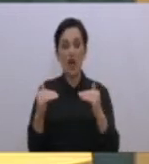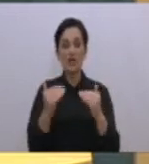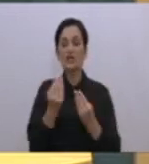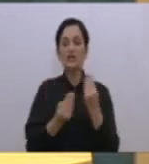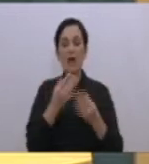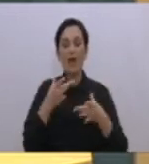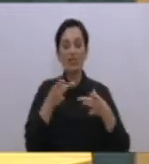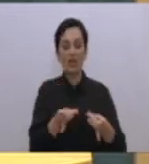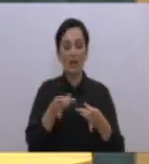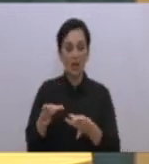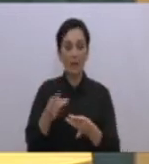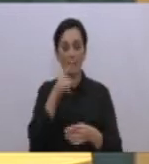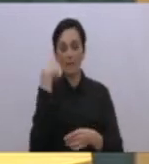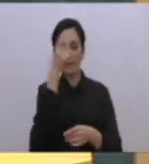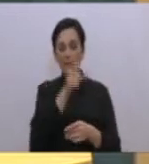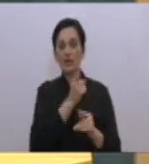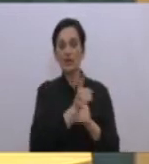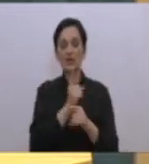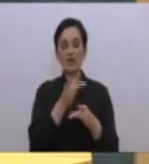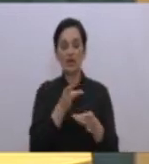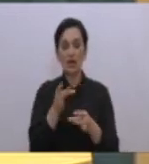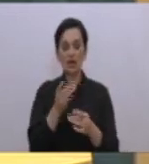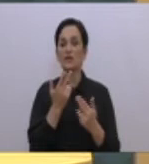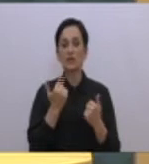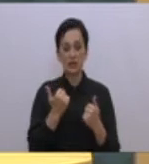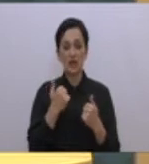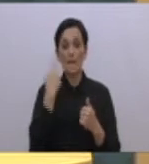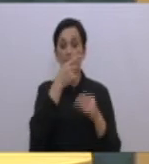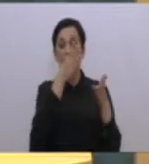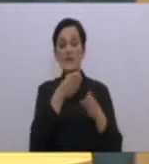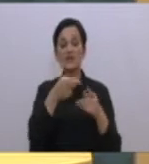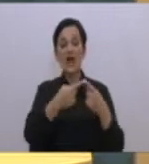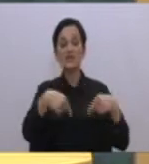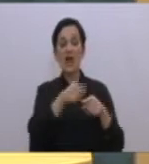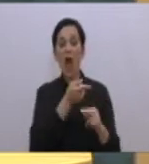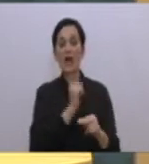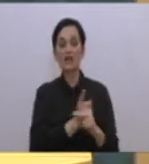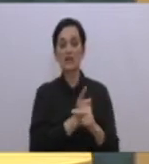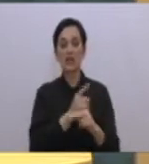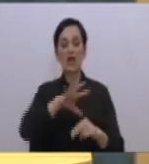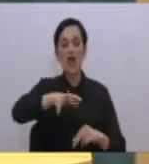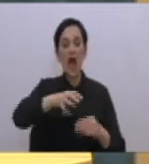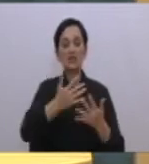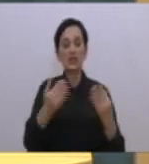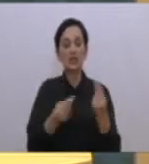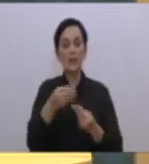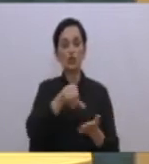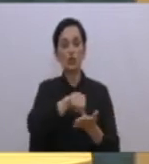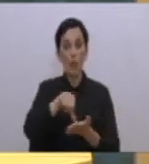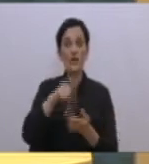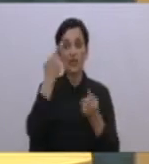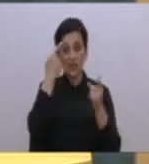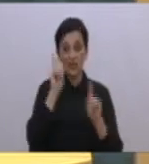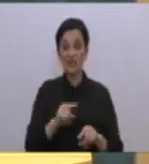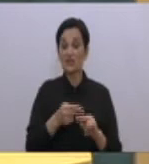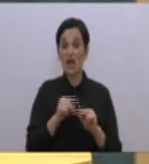დამოკიდებულ პირისა და აკრძალული პირის ცნებები, განისაზღვრა პირთა წრე, რომელსაც აეკრძალა აზარტულ თამაშებში მონაწილეობა. Და იცით, რომ